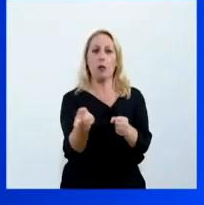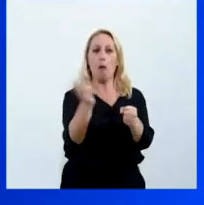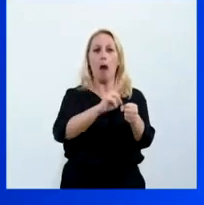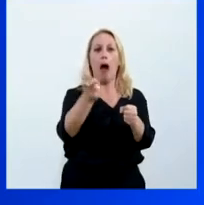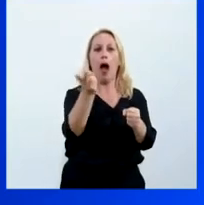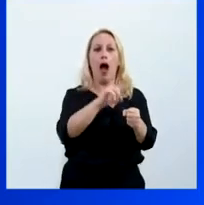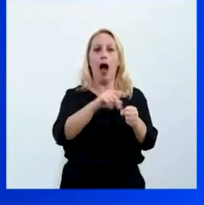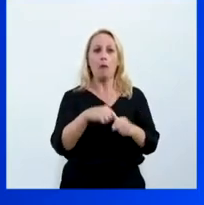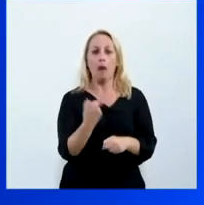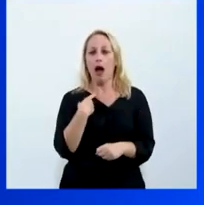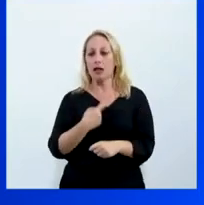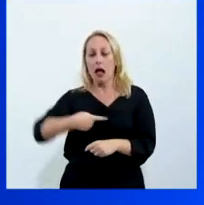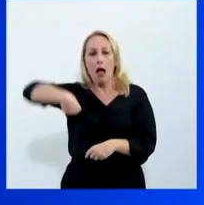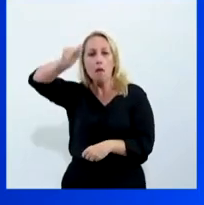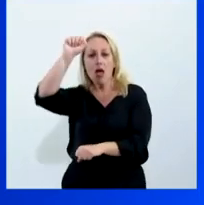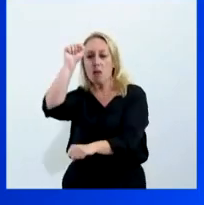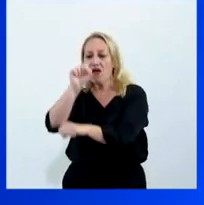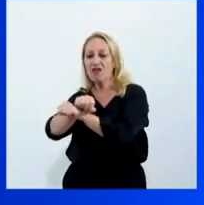μπαίνει ούτε μία μέρα